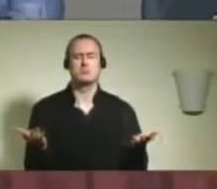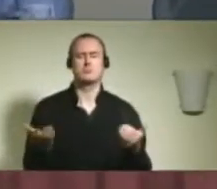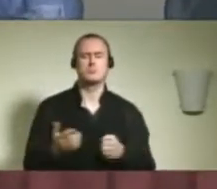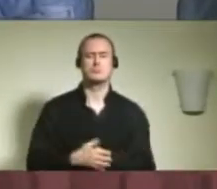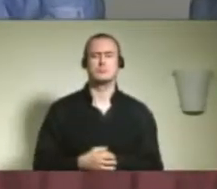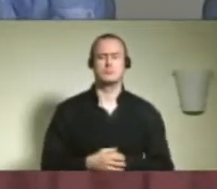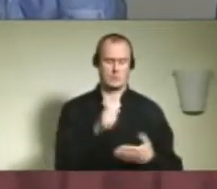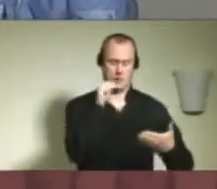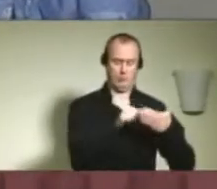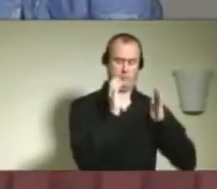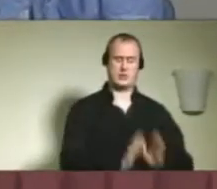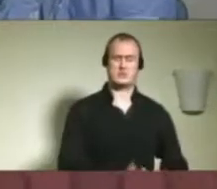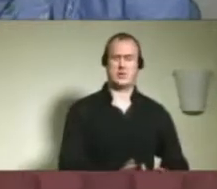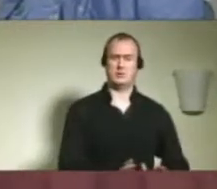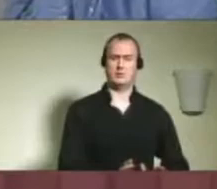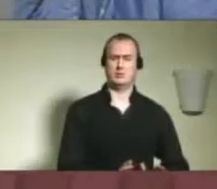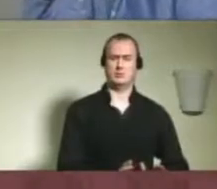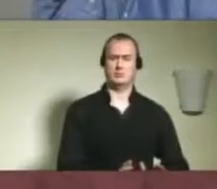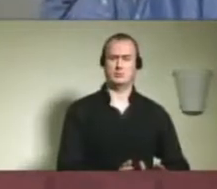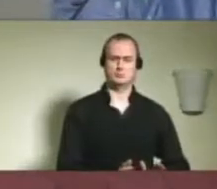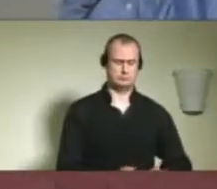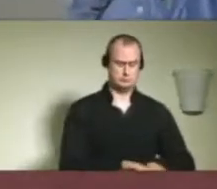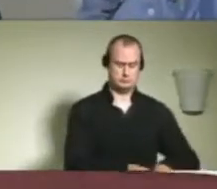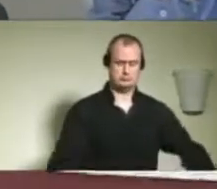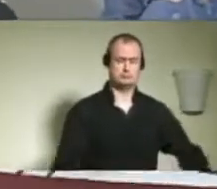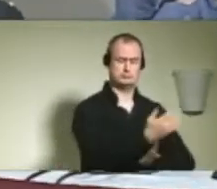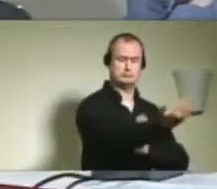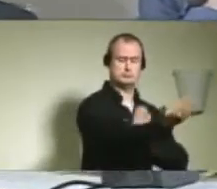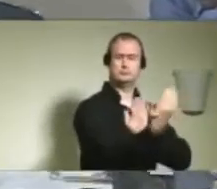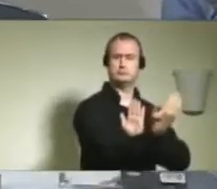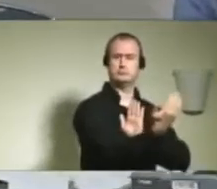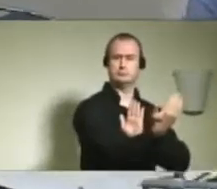nos postiers du guichet qui traitent...